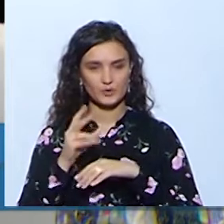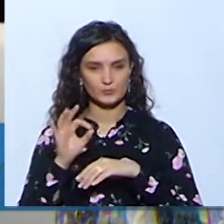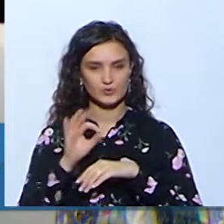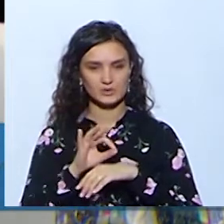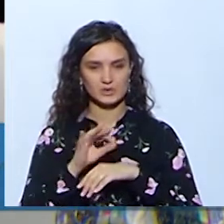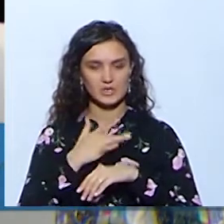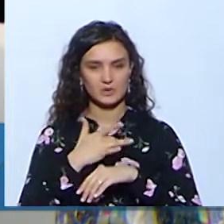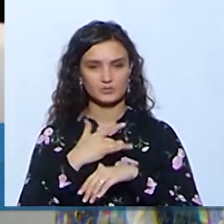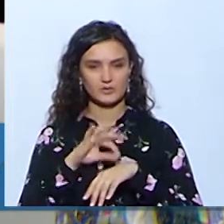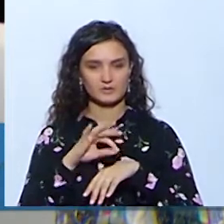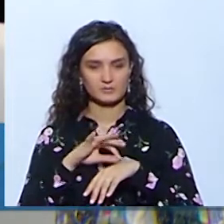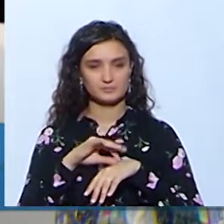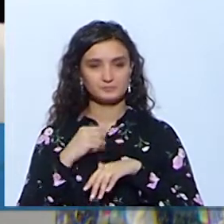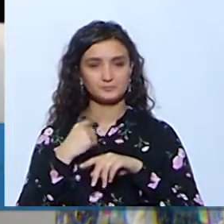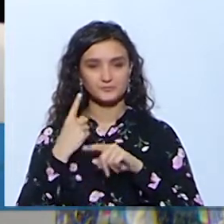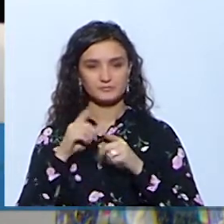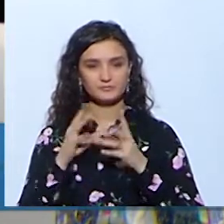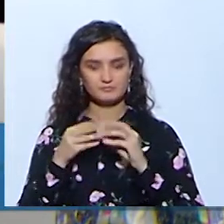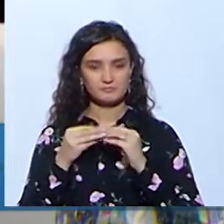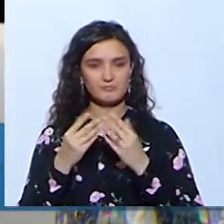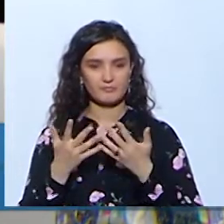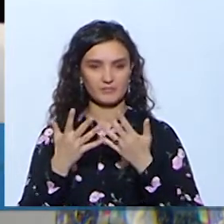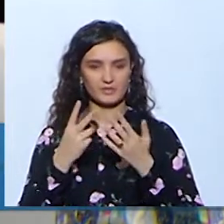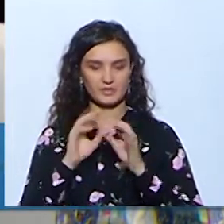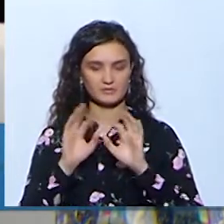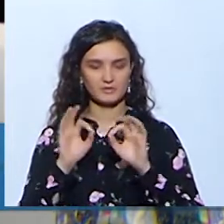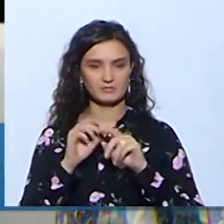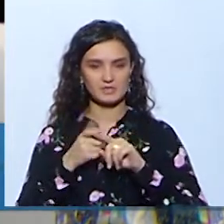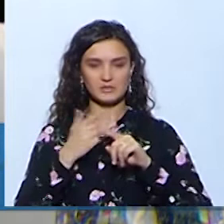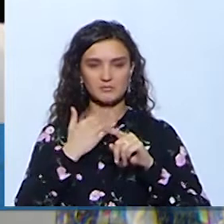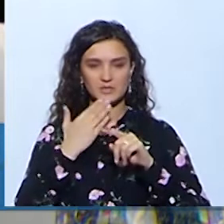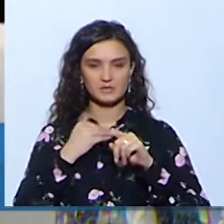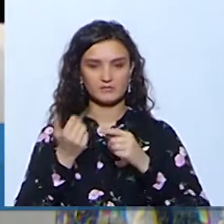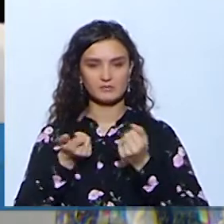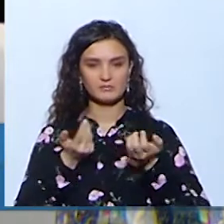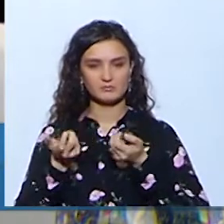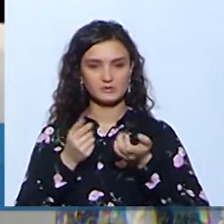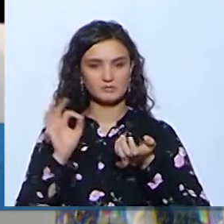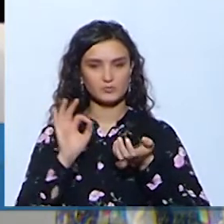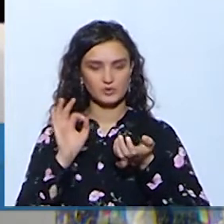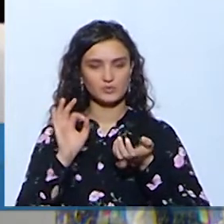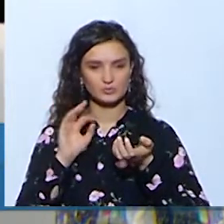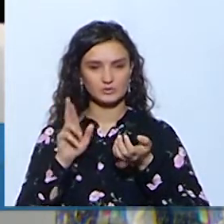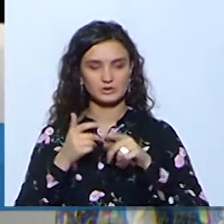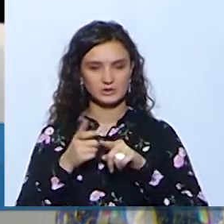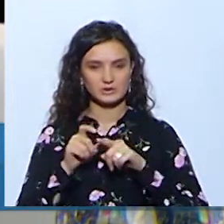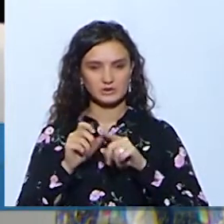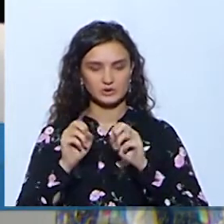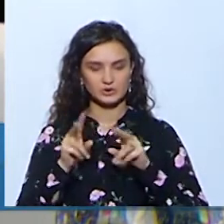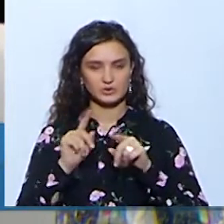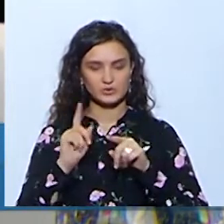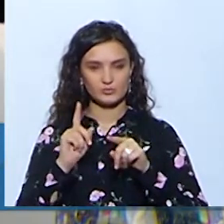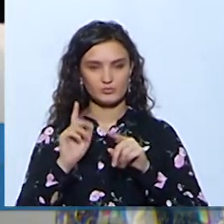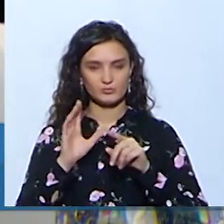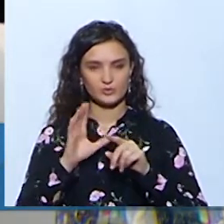2%-ით კარდიოვასკულურ დაავადებას. მე მგონი ამით ყველაფერი ნათქვამია. ძალიან მარტივი სტატისტიკაა და ძალიან საშურია, რომ მოხდეს